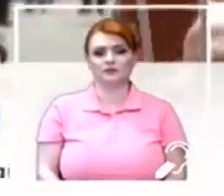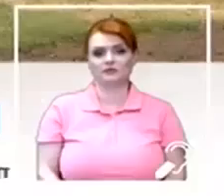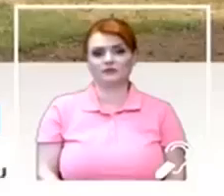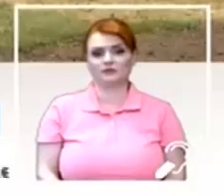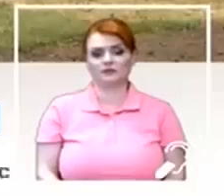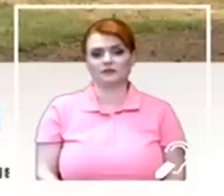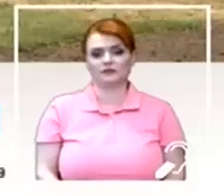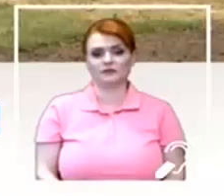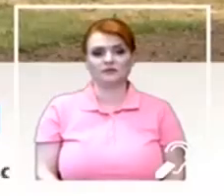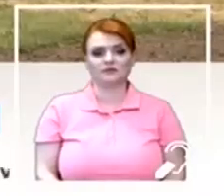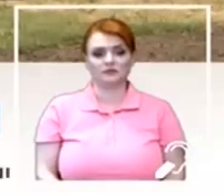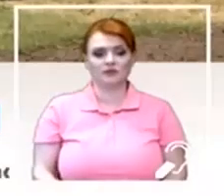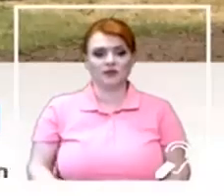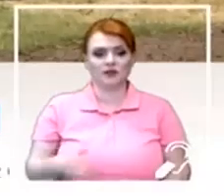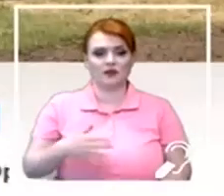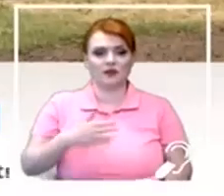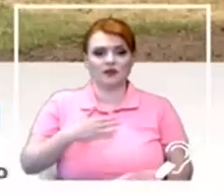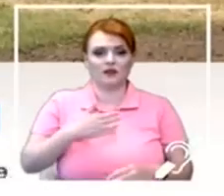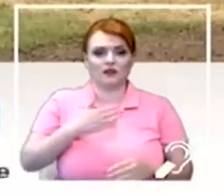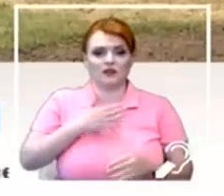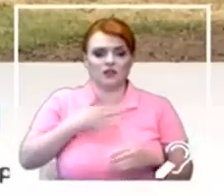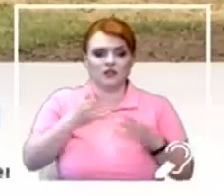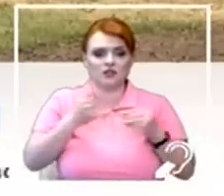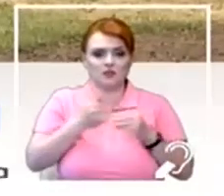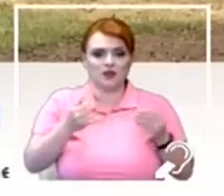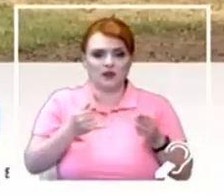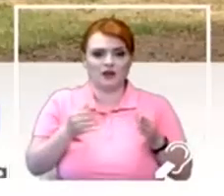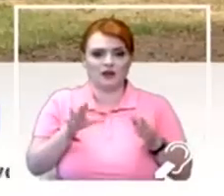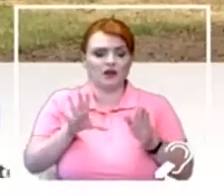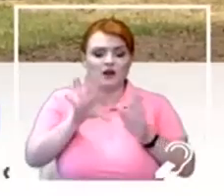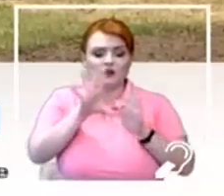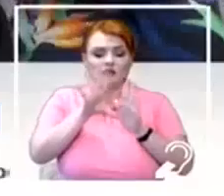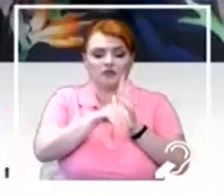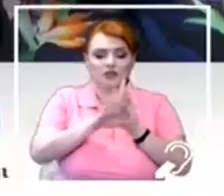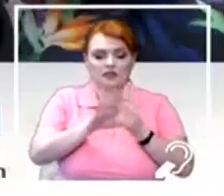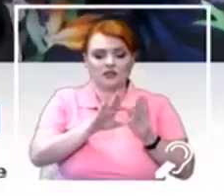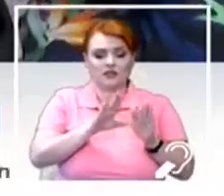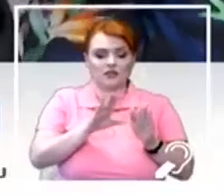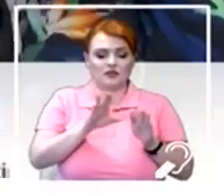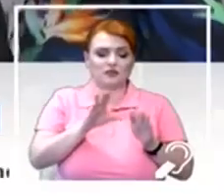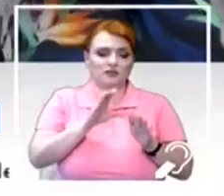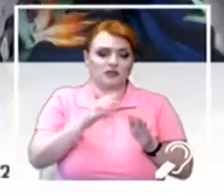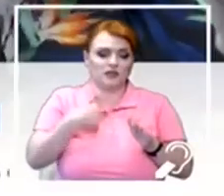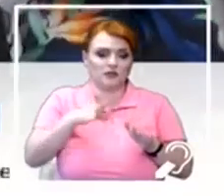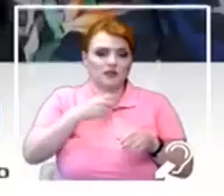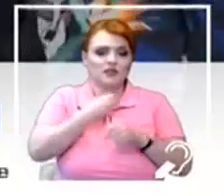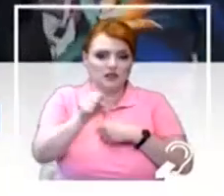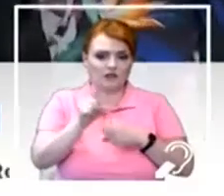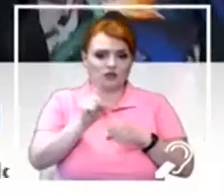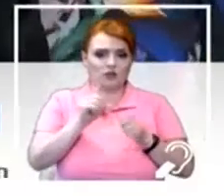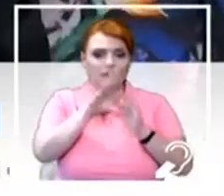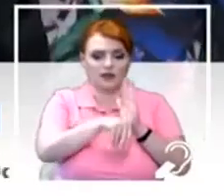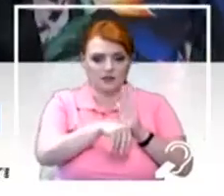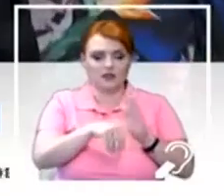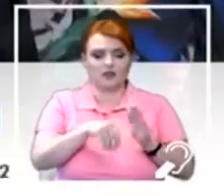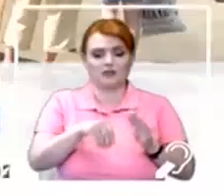marele război pentru apărare patriei. Patria noastră nu era Uniunea Sovietică. Noi am fost încorporați cu desilă și am avut de suferit. Iar analiștii politici cred că aceste ieșiri